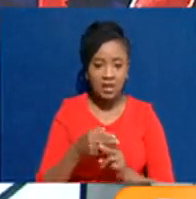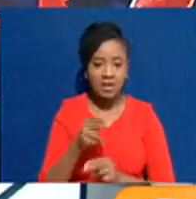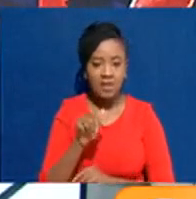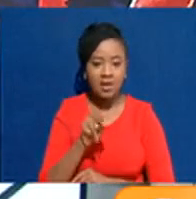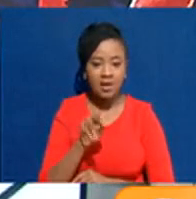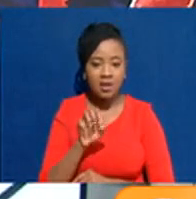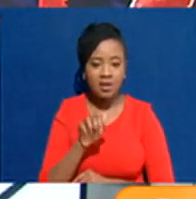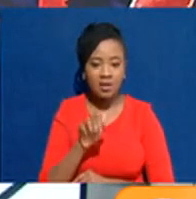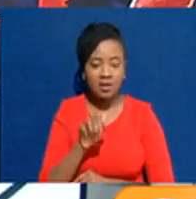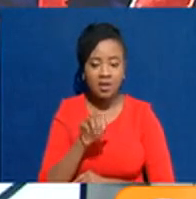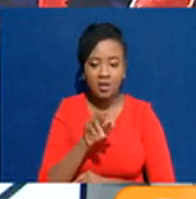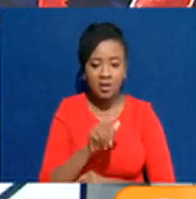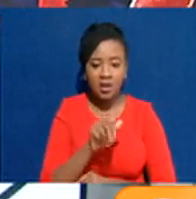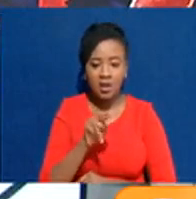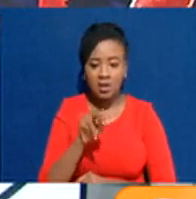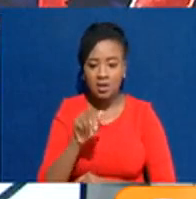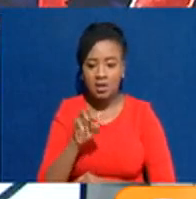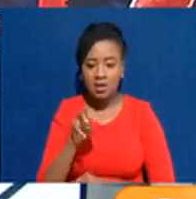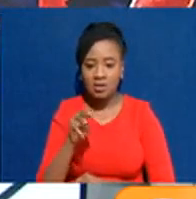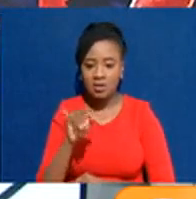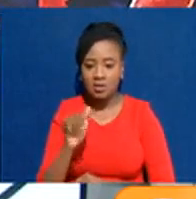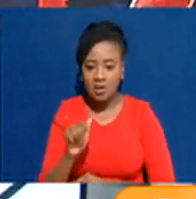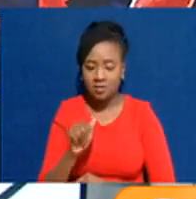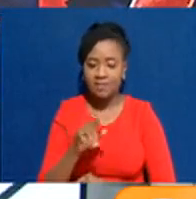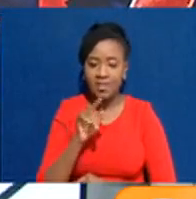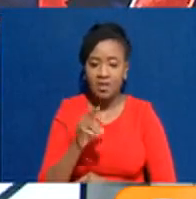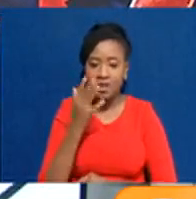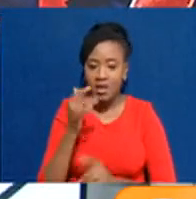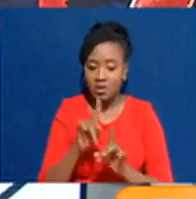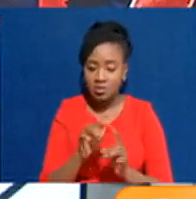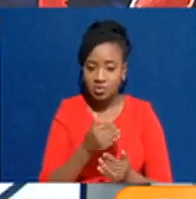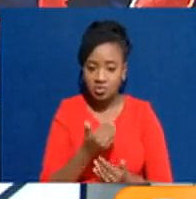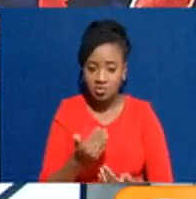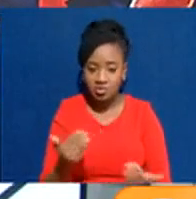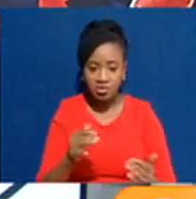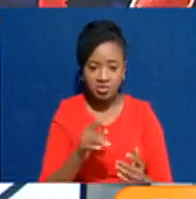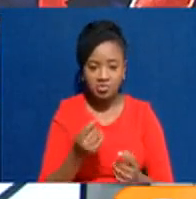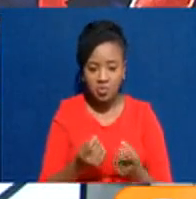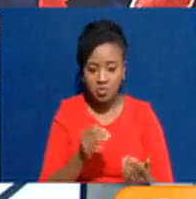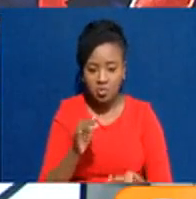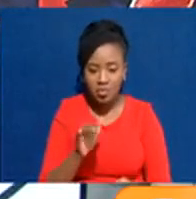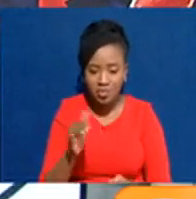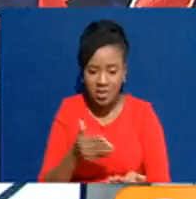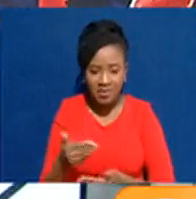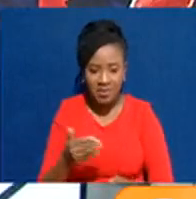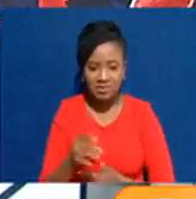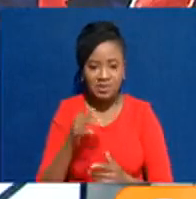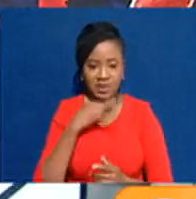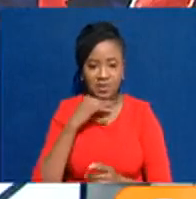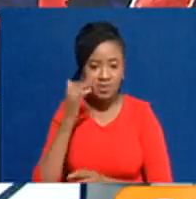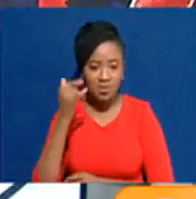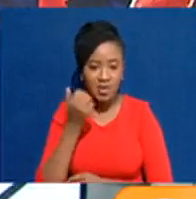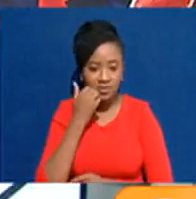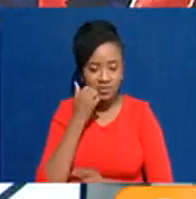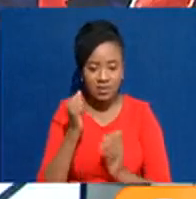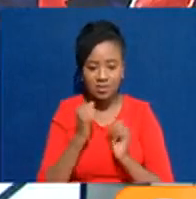watoto wengi kuaga dunia wakiwa wachanga kutokana na maambukizi kama vile malaria. Mwandishi wetu Ben Kirui ana mengi zaidi, huku